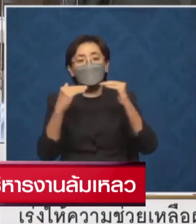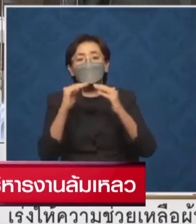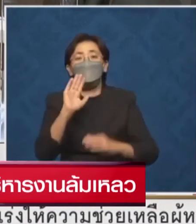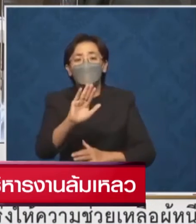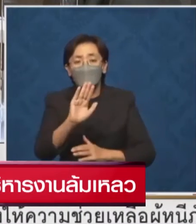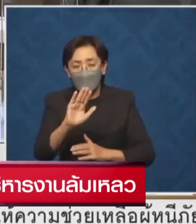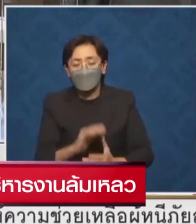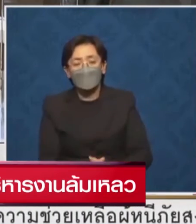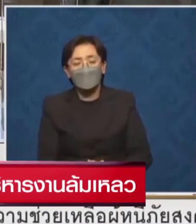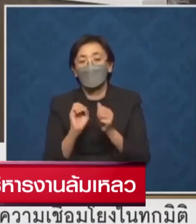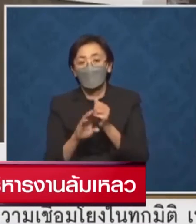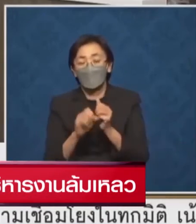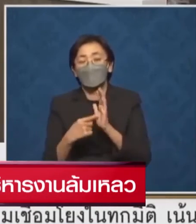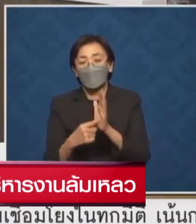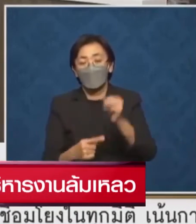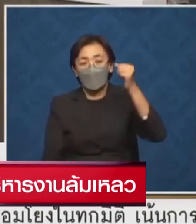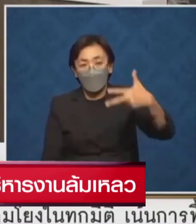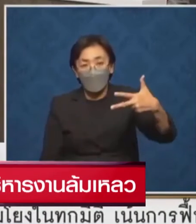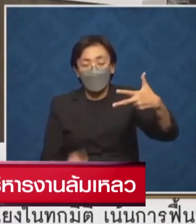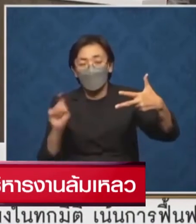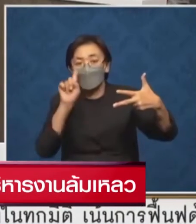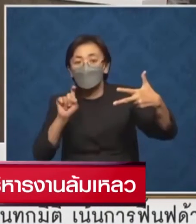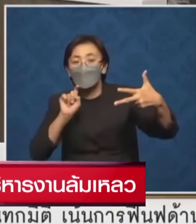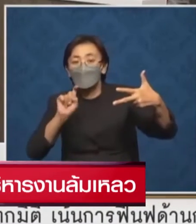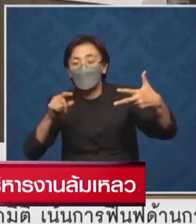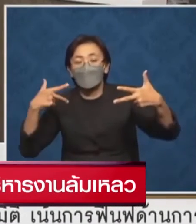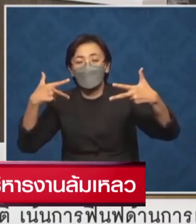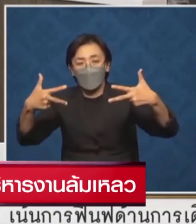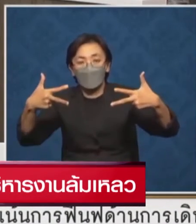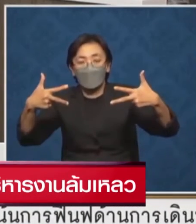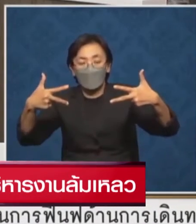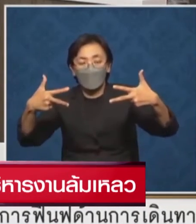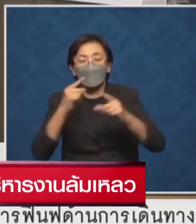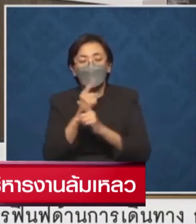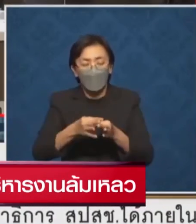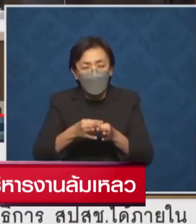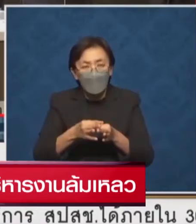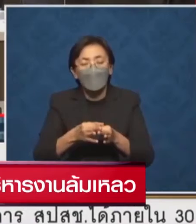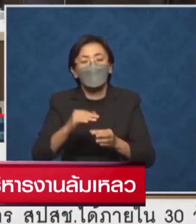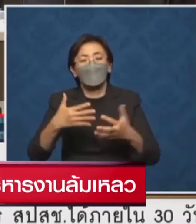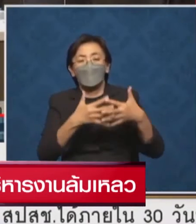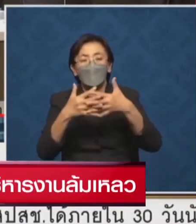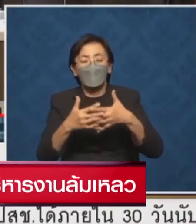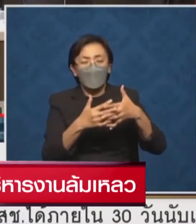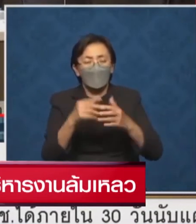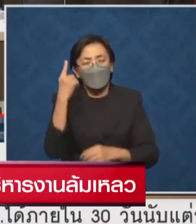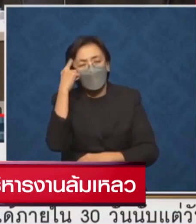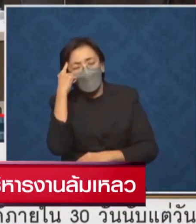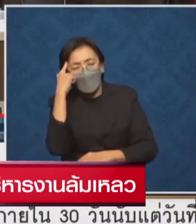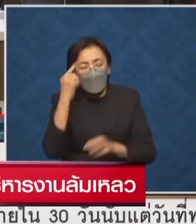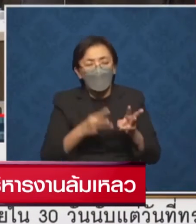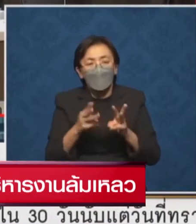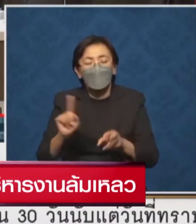ความไม่ชอบมาพากลในโครงการต่างๆอย่างคุณรังสิมันต์โรมก็มีการพูดถึงกรณีโรฮิงญากับนายตำรวจชั้นผู้ใหญ่ที่ต้